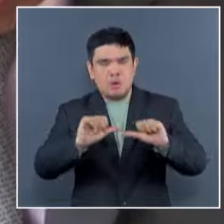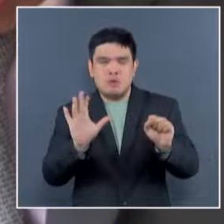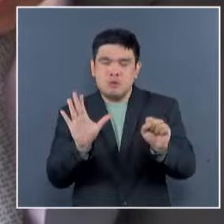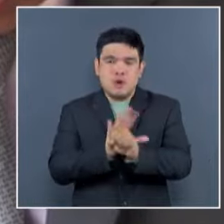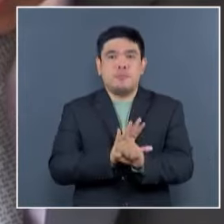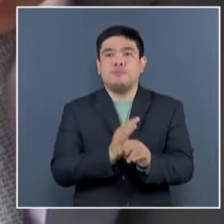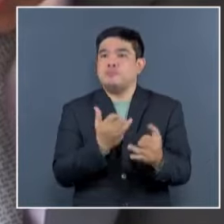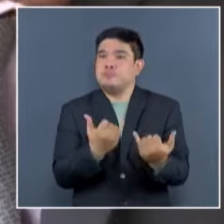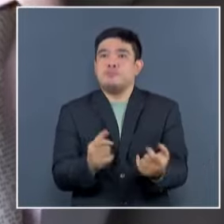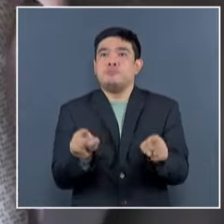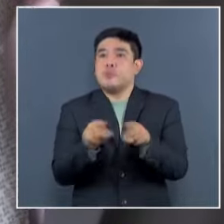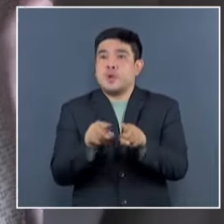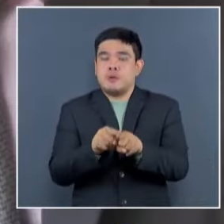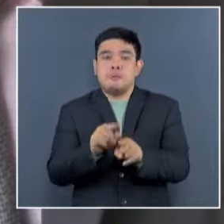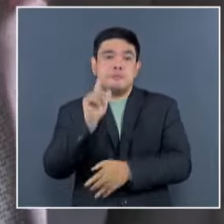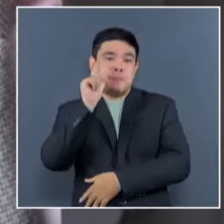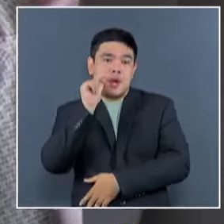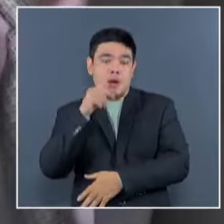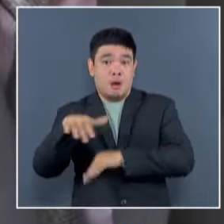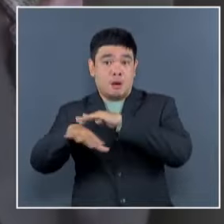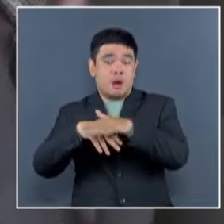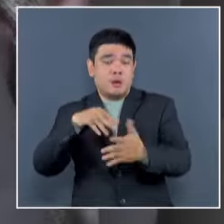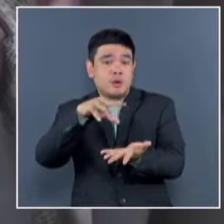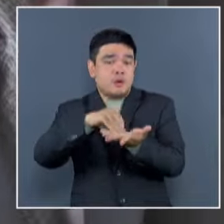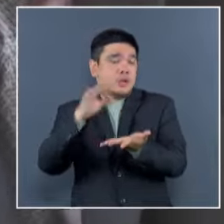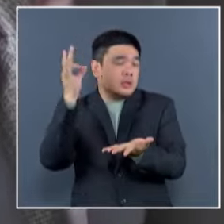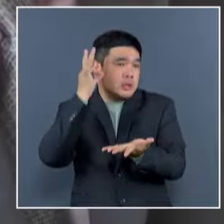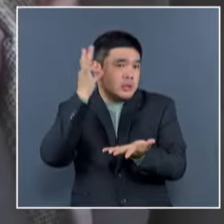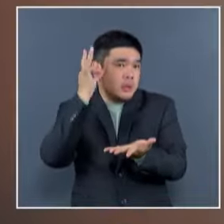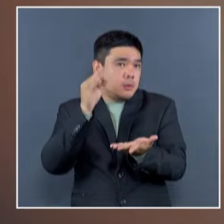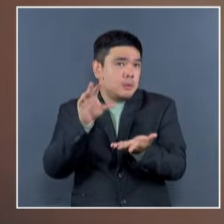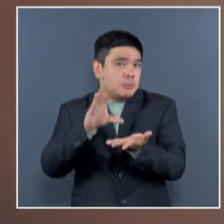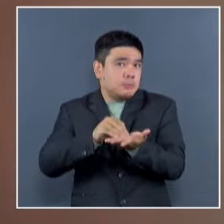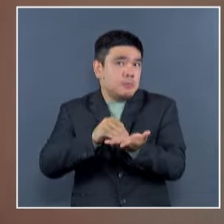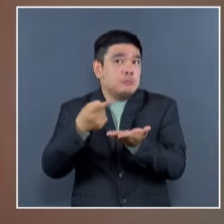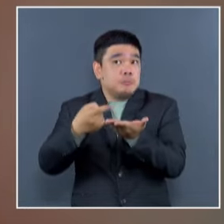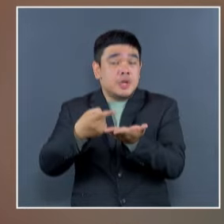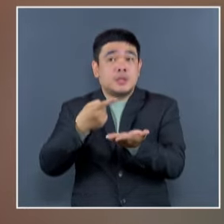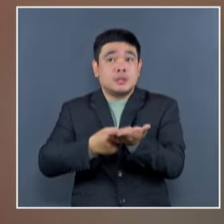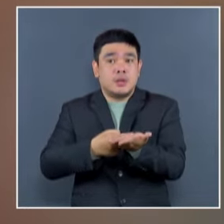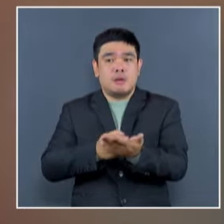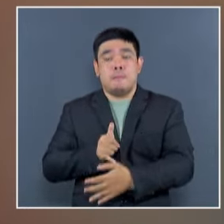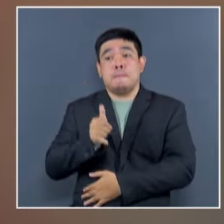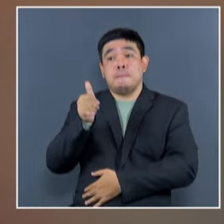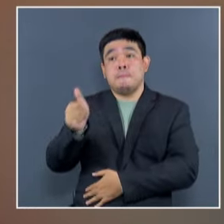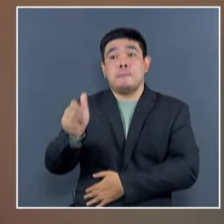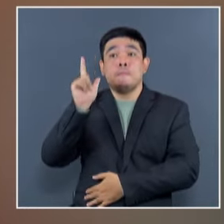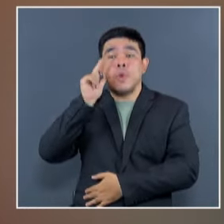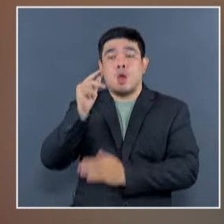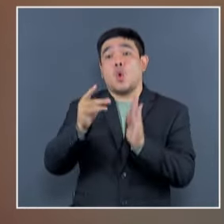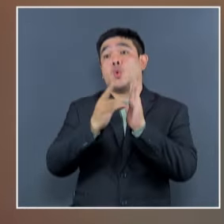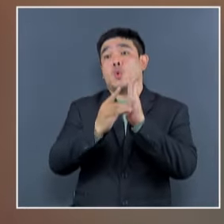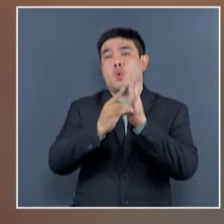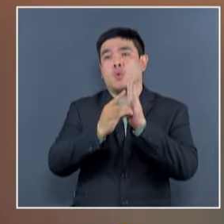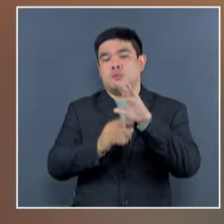คดีนี้ก็เหมือนกันคุณแม่มีคลิปเสียงคุณแม่มีคลิปเสียงเมื่อวานนี้นำมาเปิดเผยเลยเป็นคลิปที่อดีตที่ปรึกษากฎหมายเนี่ยเดินทางไปพบคุณแม่ที่คอนโดมิเนีย